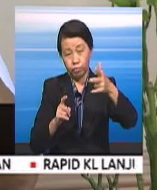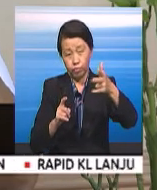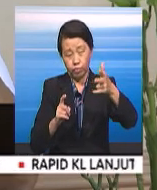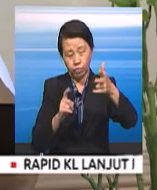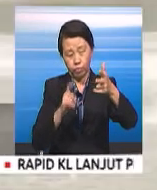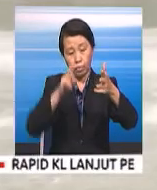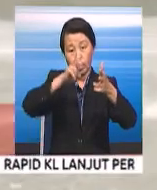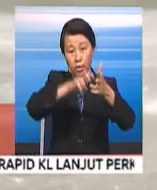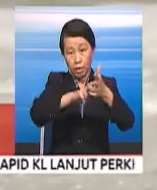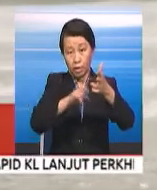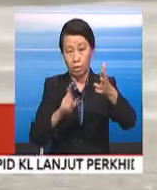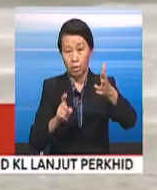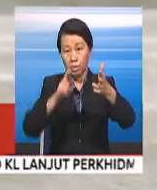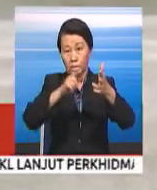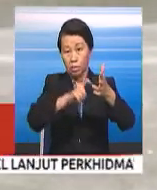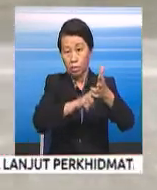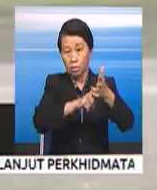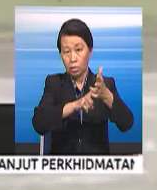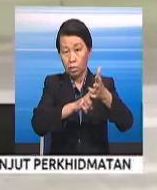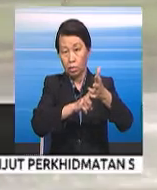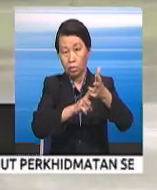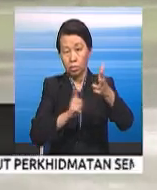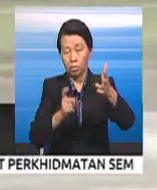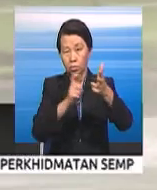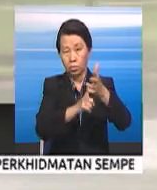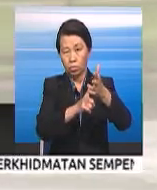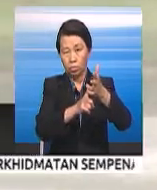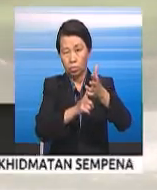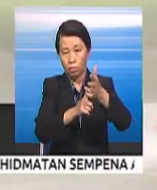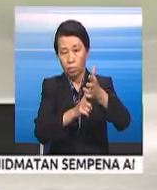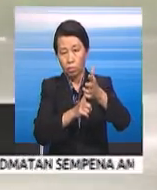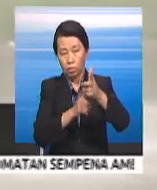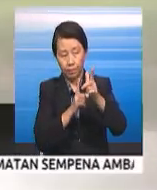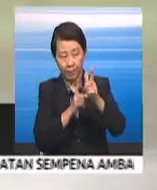Dia naik, mesti kata, Captain, kita kena tembak.